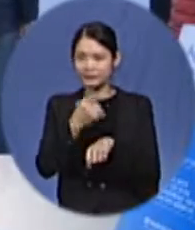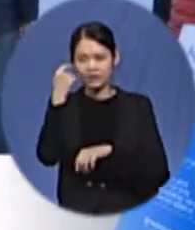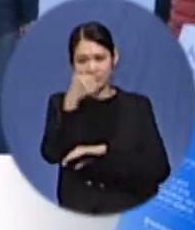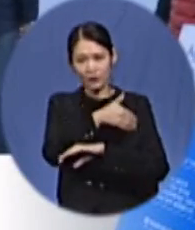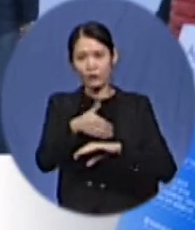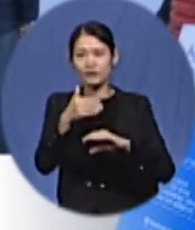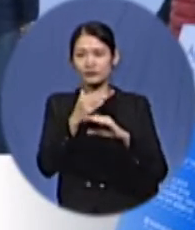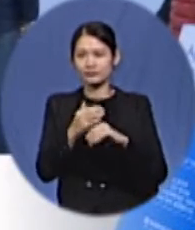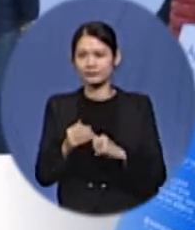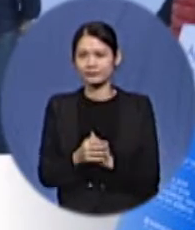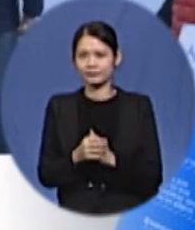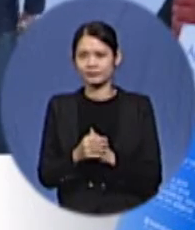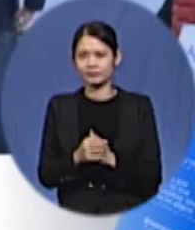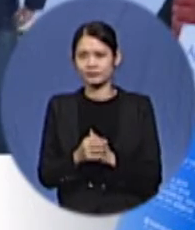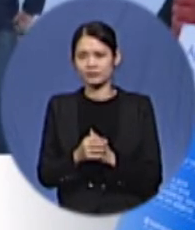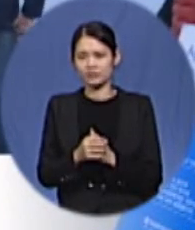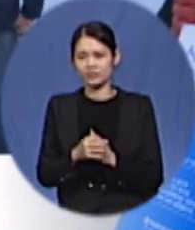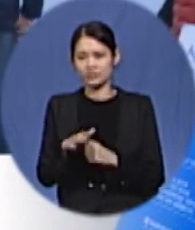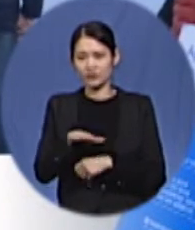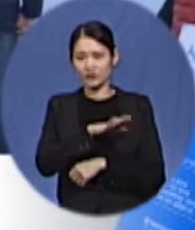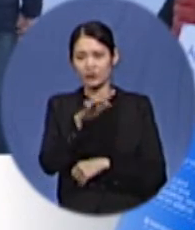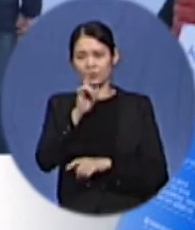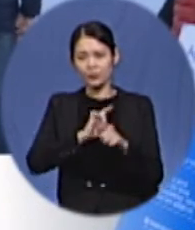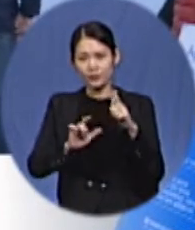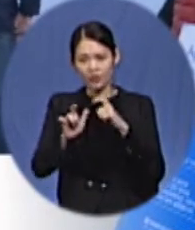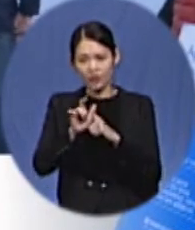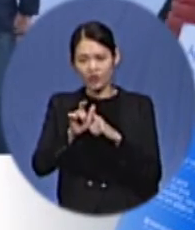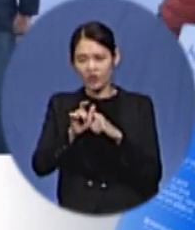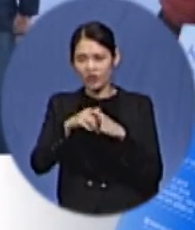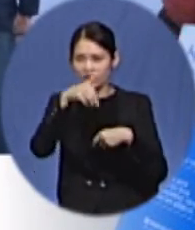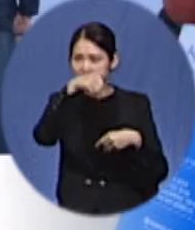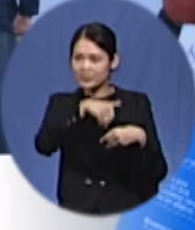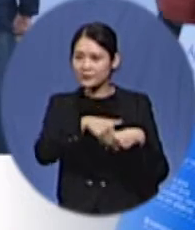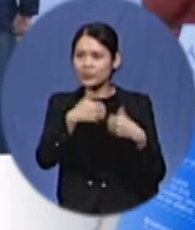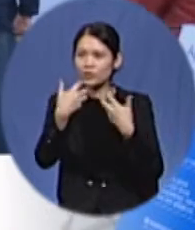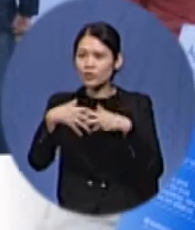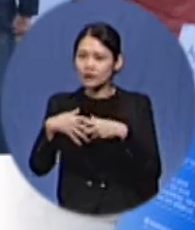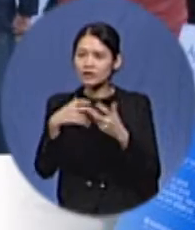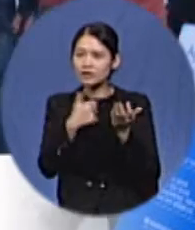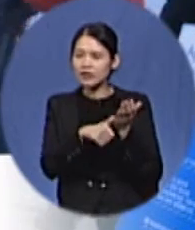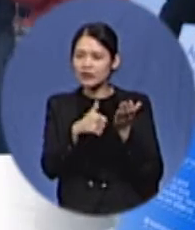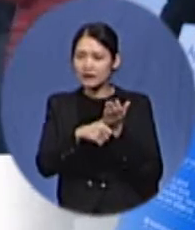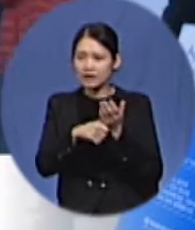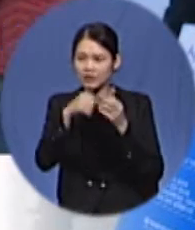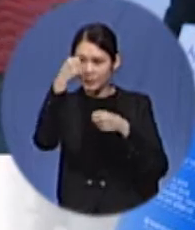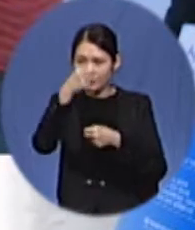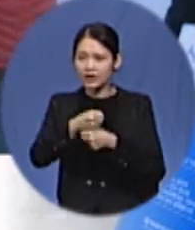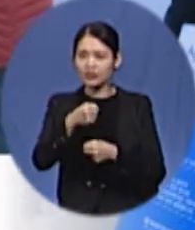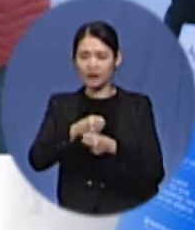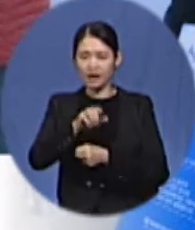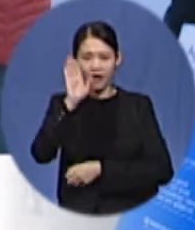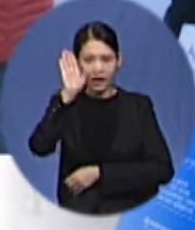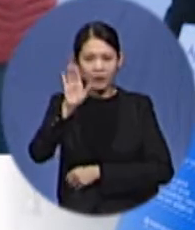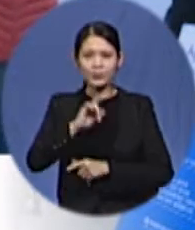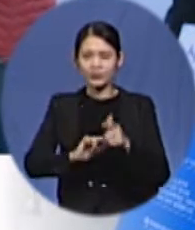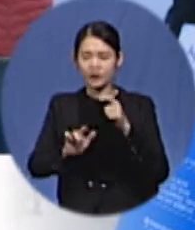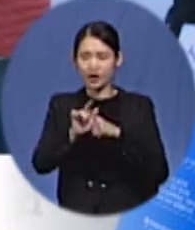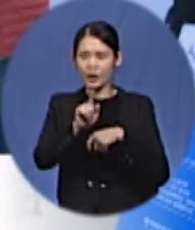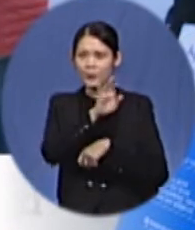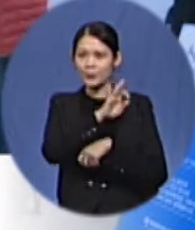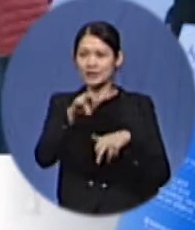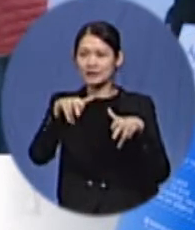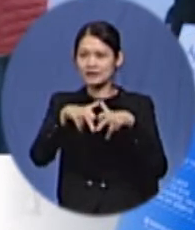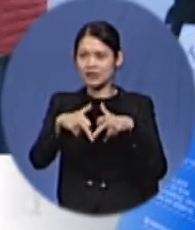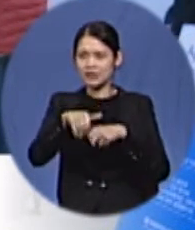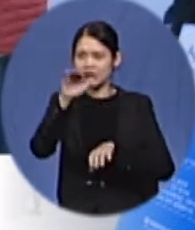좋은 기표 연구 또는 선거에 필요한 선거 용품들을 만들어서 장애인들께서도 비장애인과